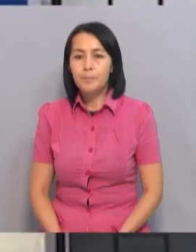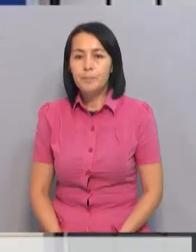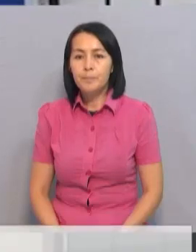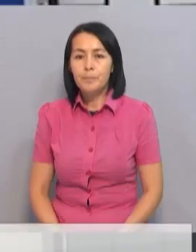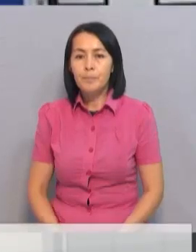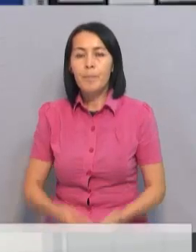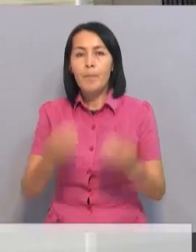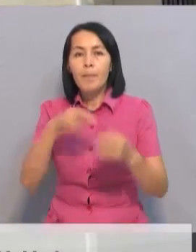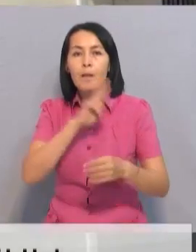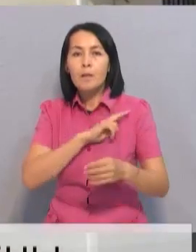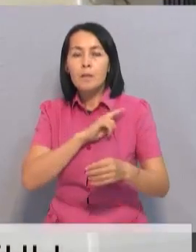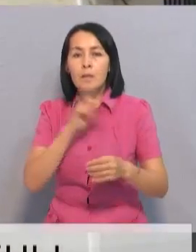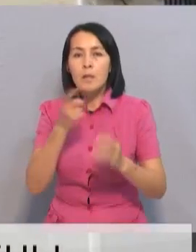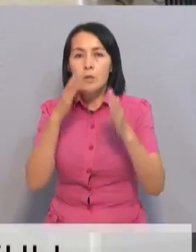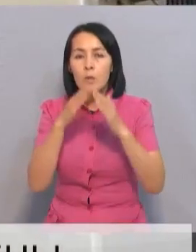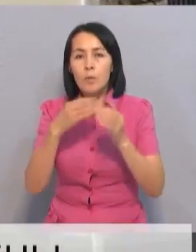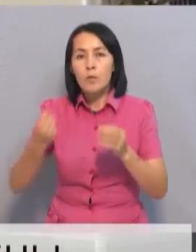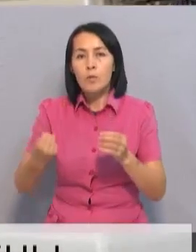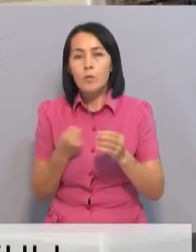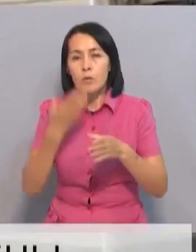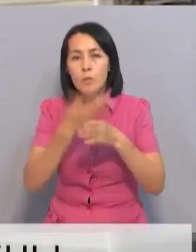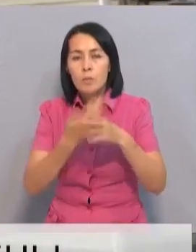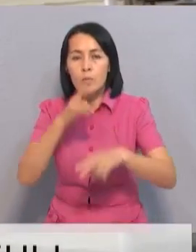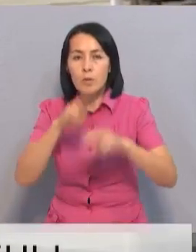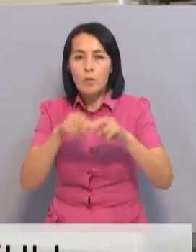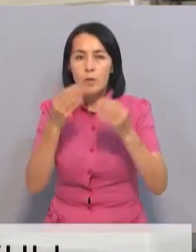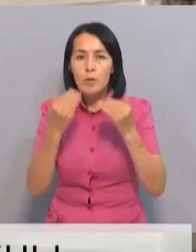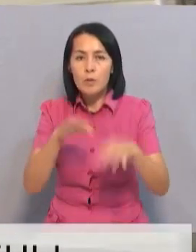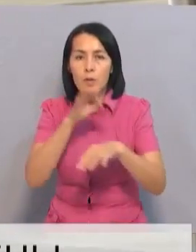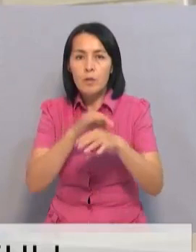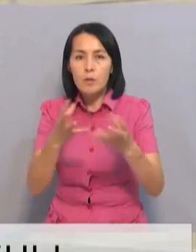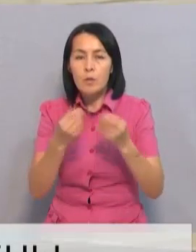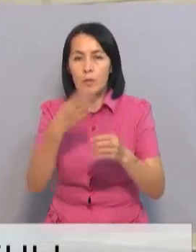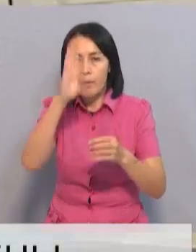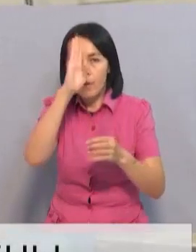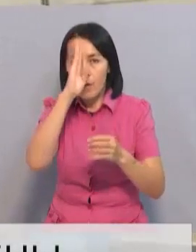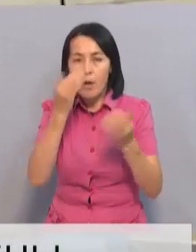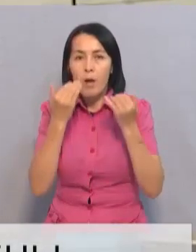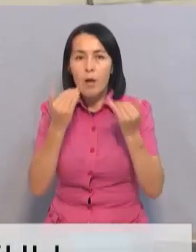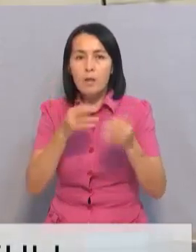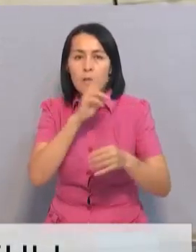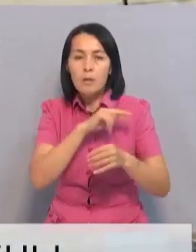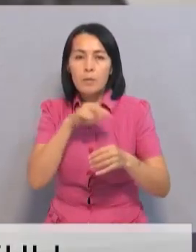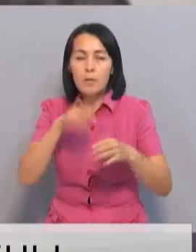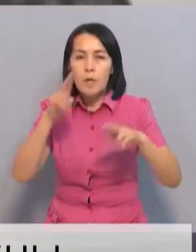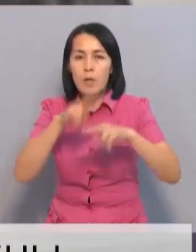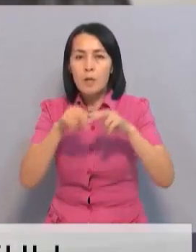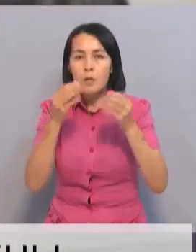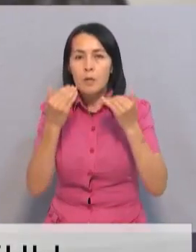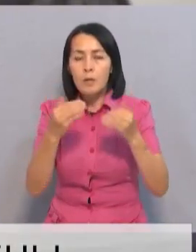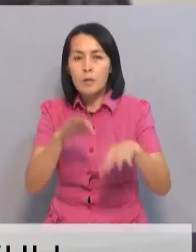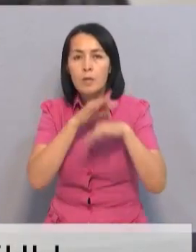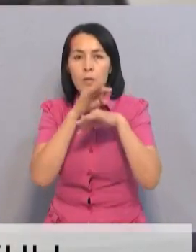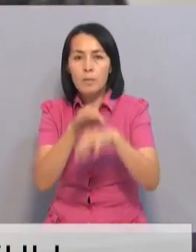От ран скончался хозяин дома и его знакомый, помогавший ему в строительстве. Ранения получили двое мужчин, также работавших на стройке. Они